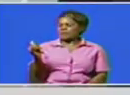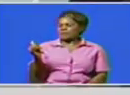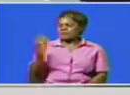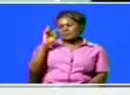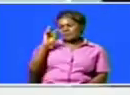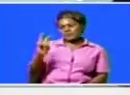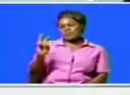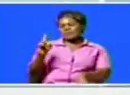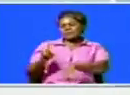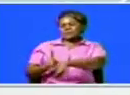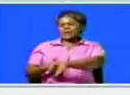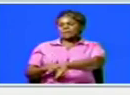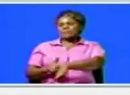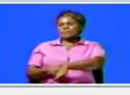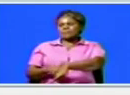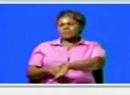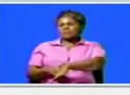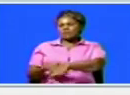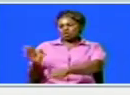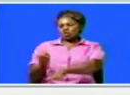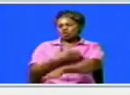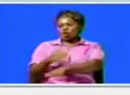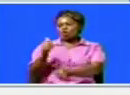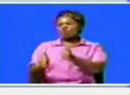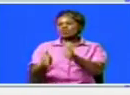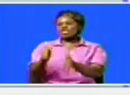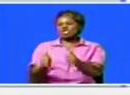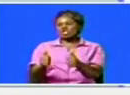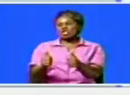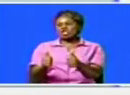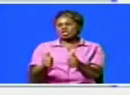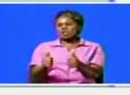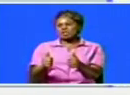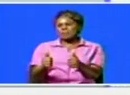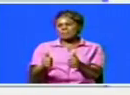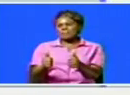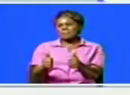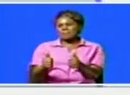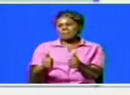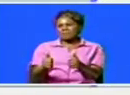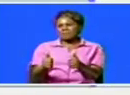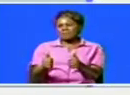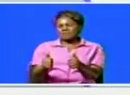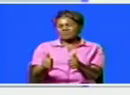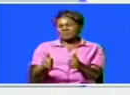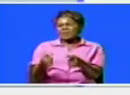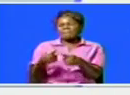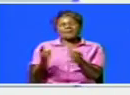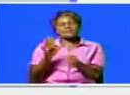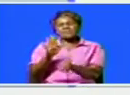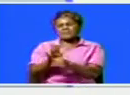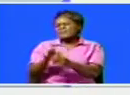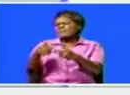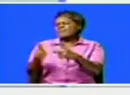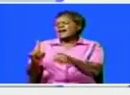Tunaangalia season. Ngoma gani tuyangushe, wakati gani. Yeah. Naam. Yeah, but ni nyingi. Ulianza